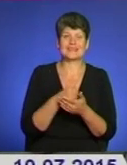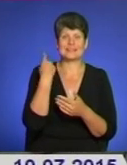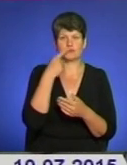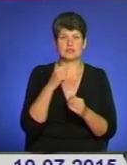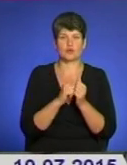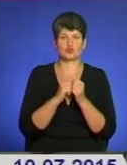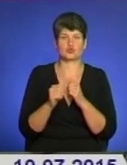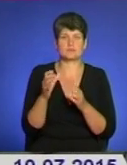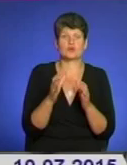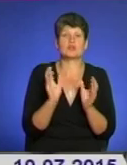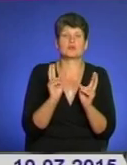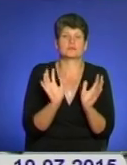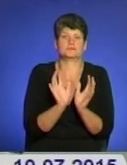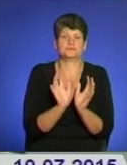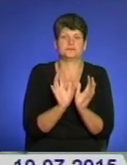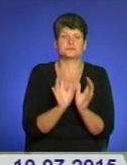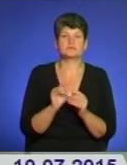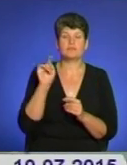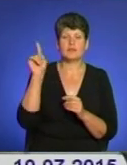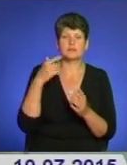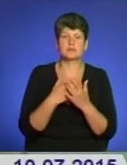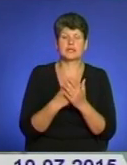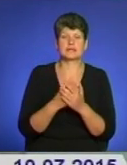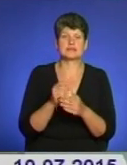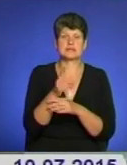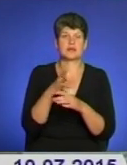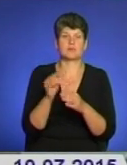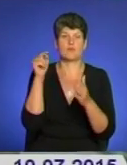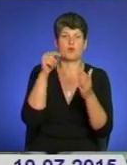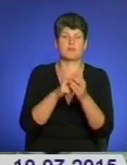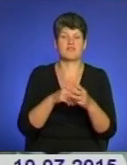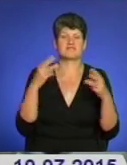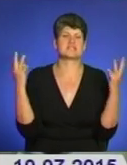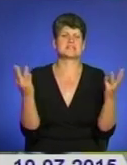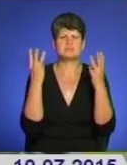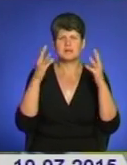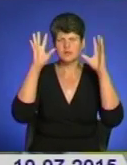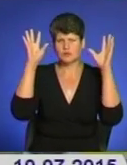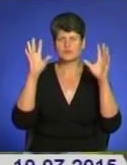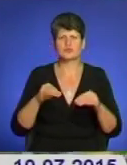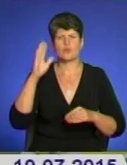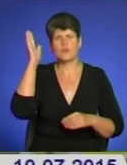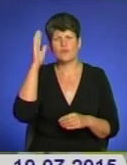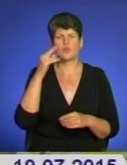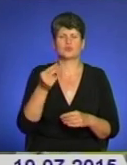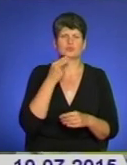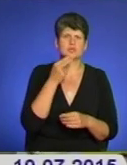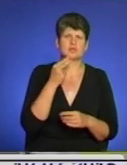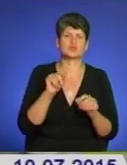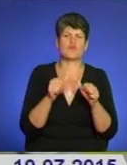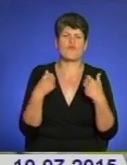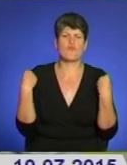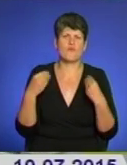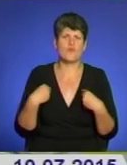підрозділів, якими опікуються. Там, наприклад, снаряд попав, спалило їм всю їжу, воду, форма,